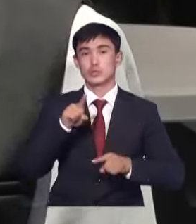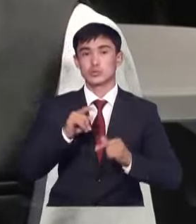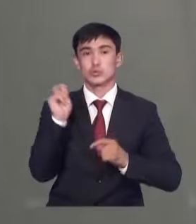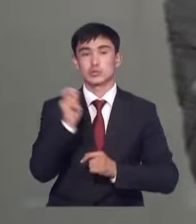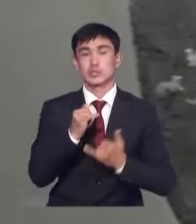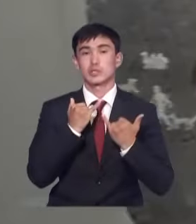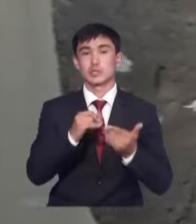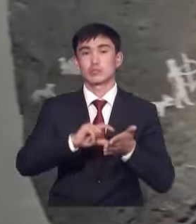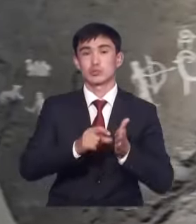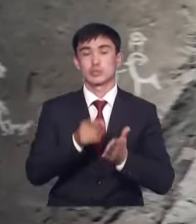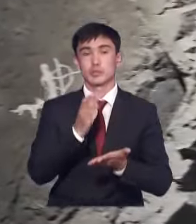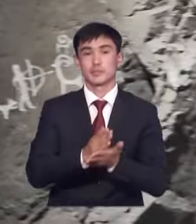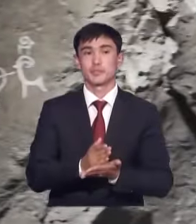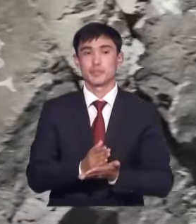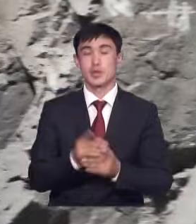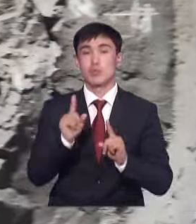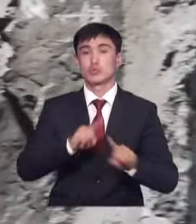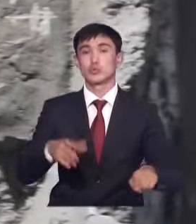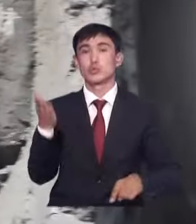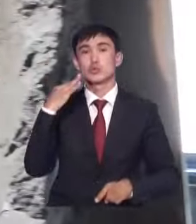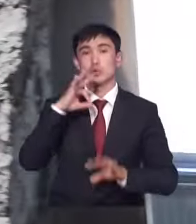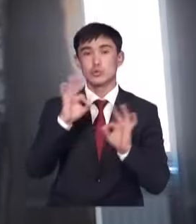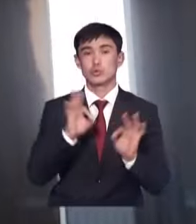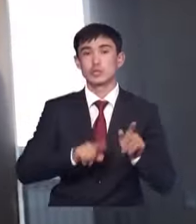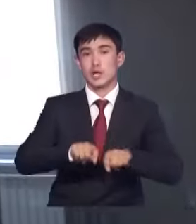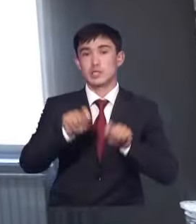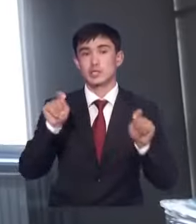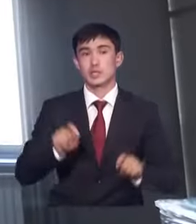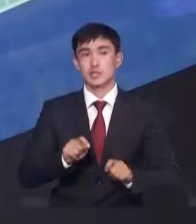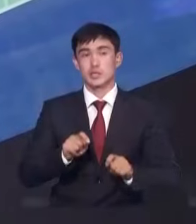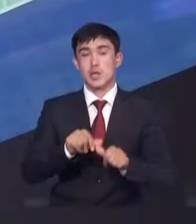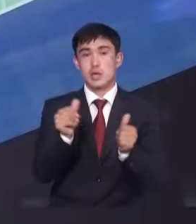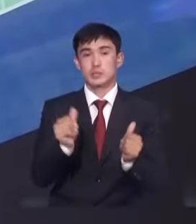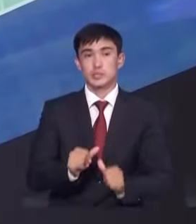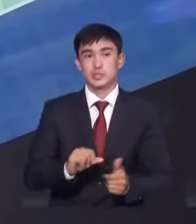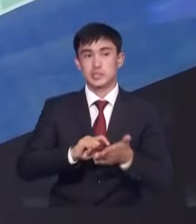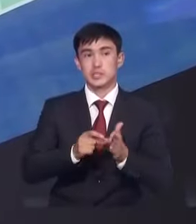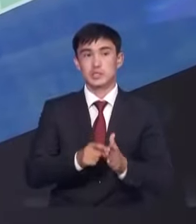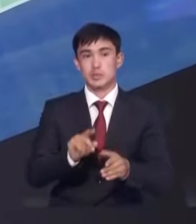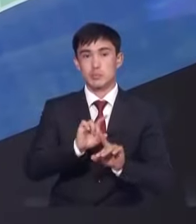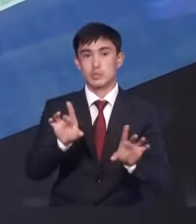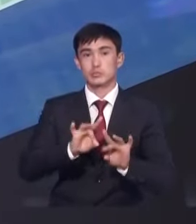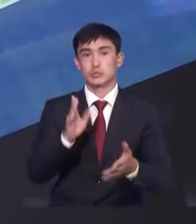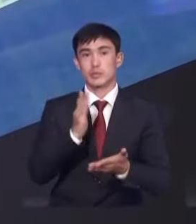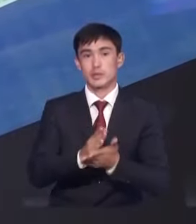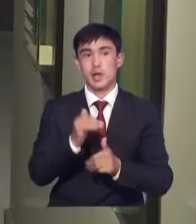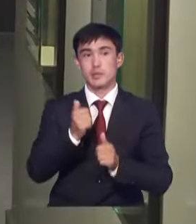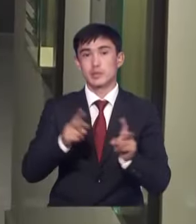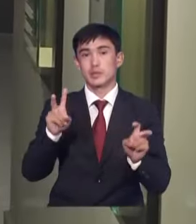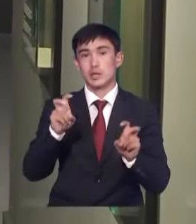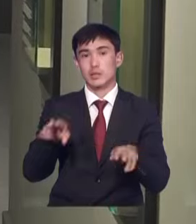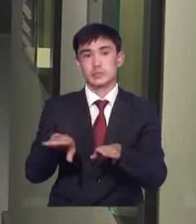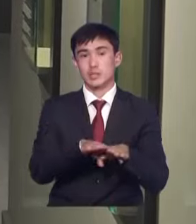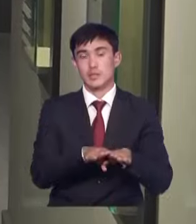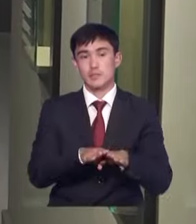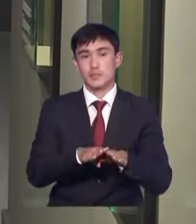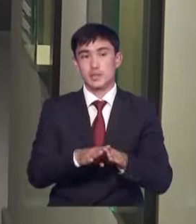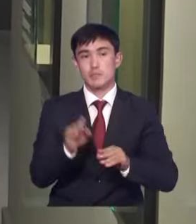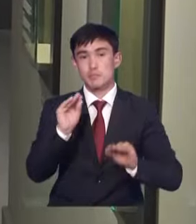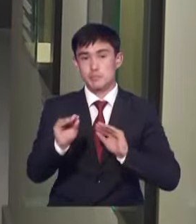бар. Музей өткен күзде ашылған, ғимараты ғана жаңарған жоқ. Экспозициялық залдарының мазмұны байытылды. Әрбірі тақырыбына сай,